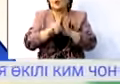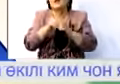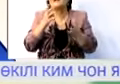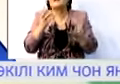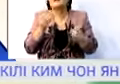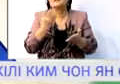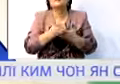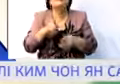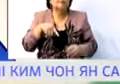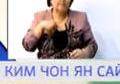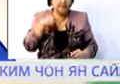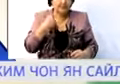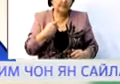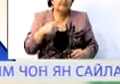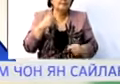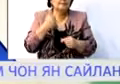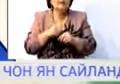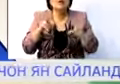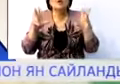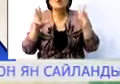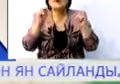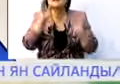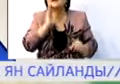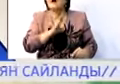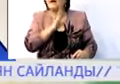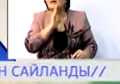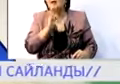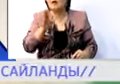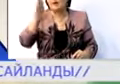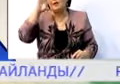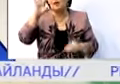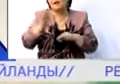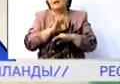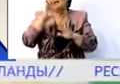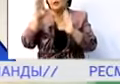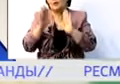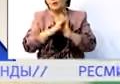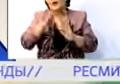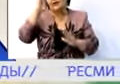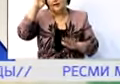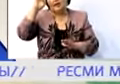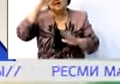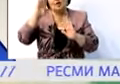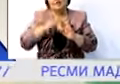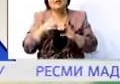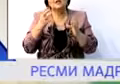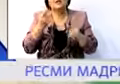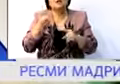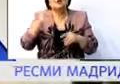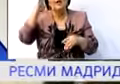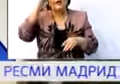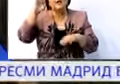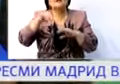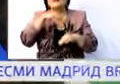Енді айтады, ең дейді бақытты әйел дейді, еріне бағынған дейді, еріне бағынып, және де сол